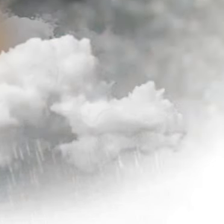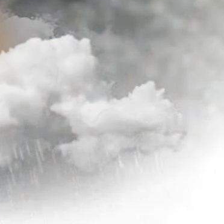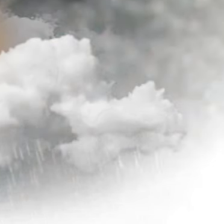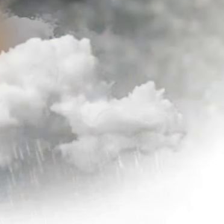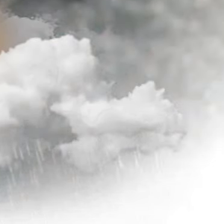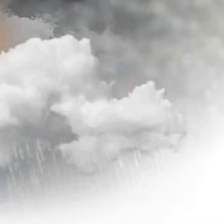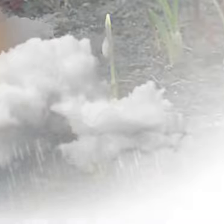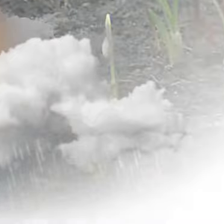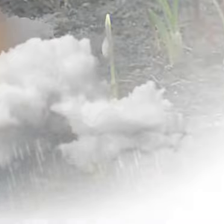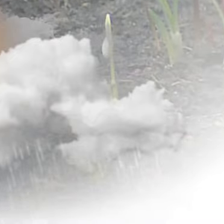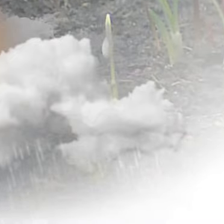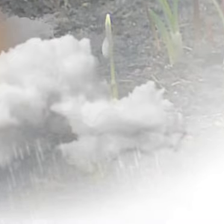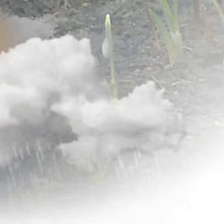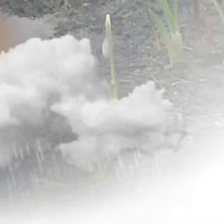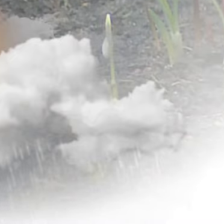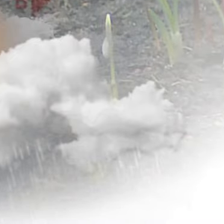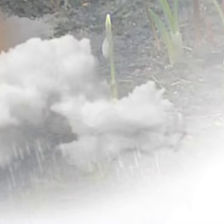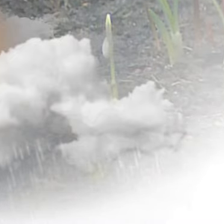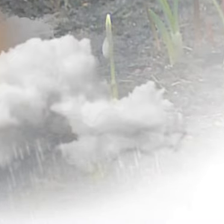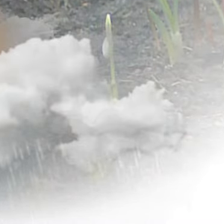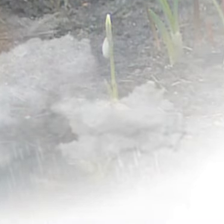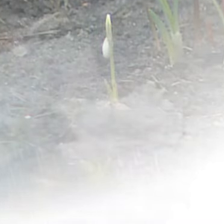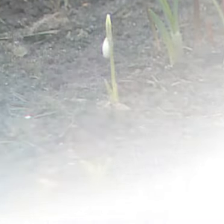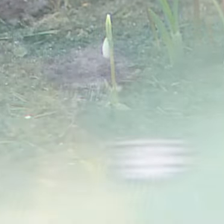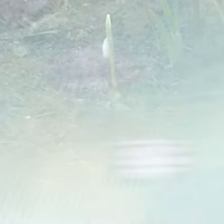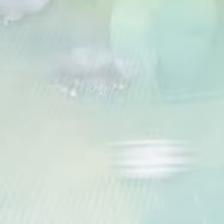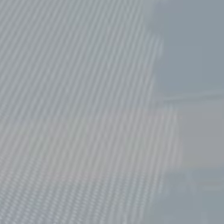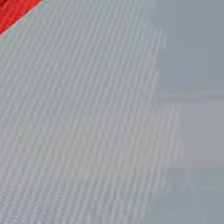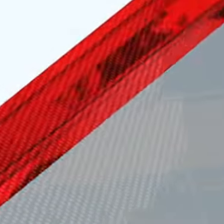снег. Вецер заходні 5-9 метраў за секунду.